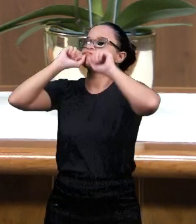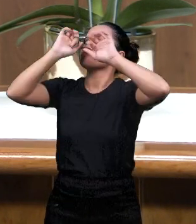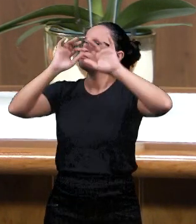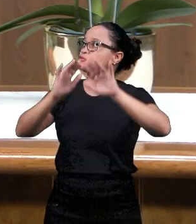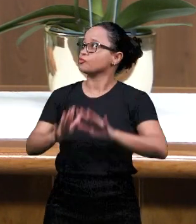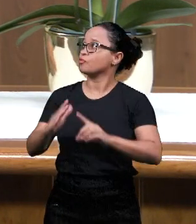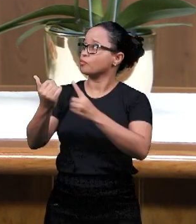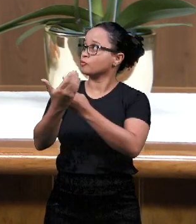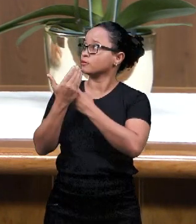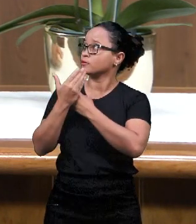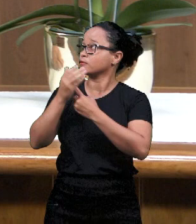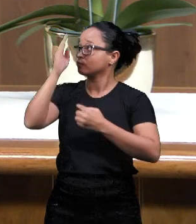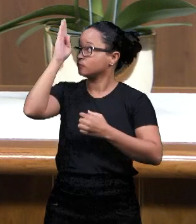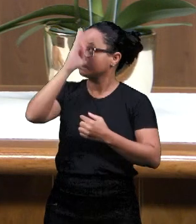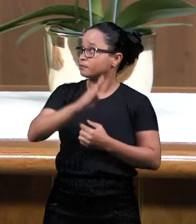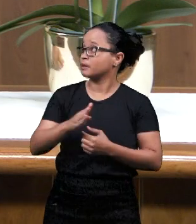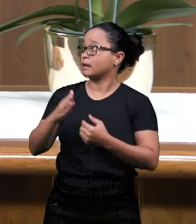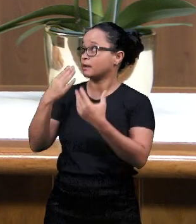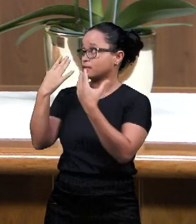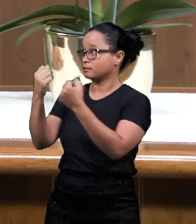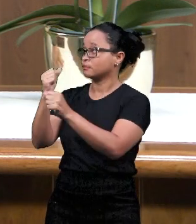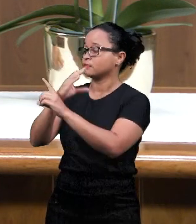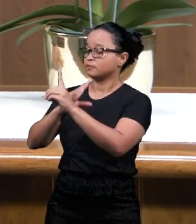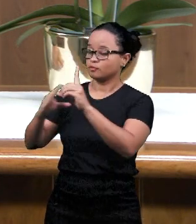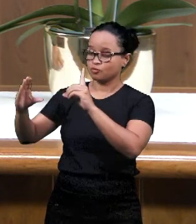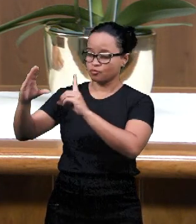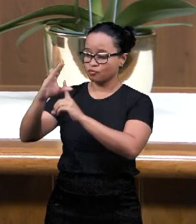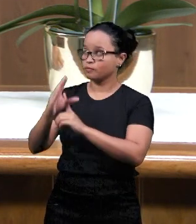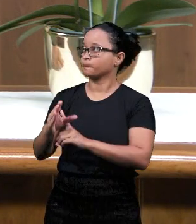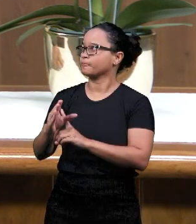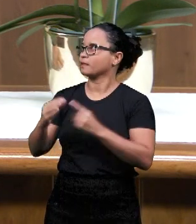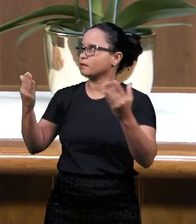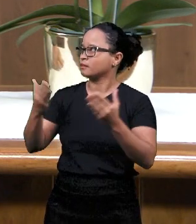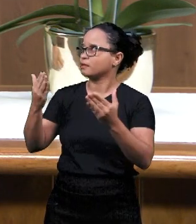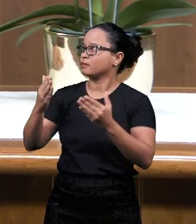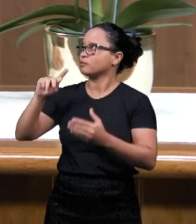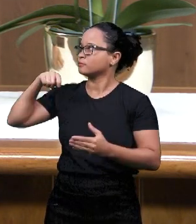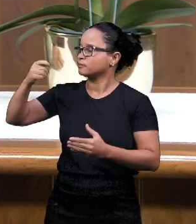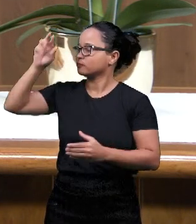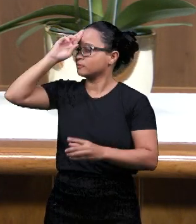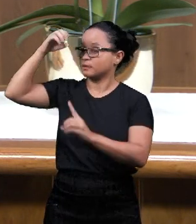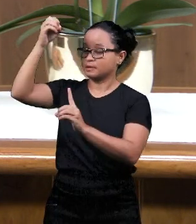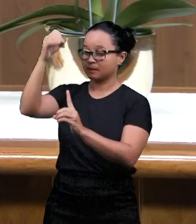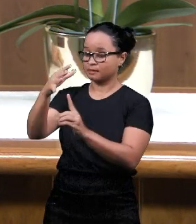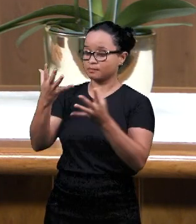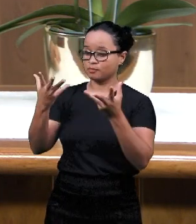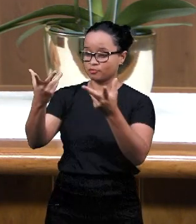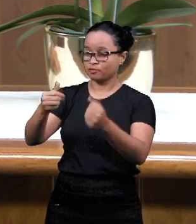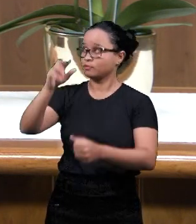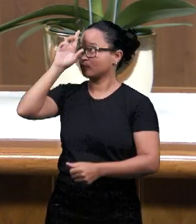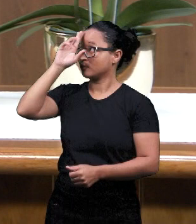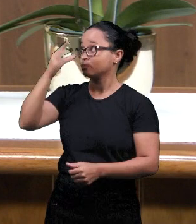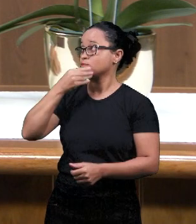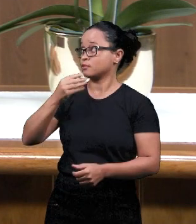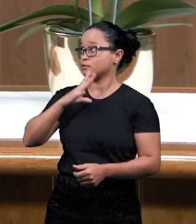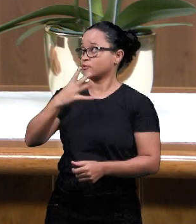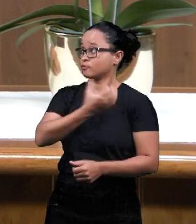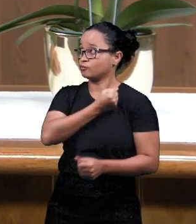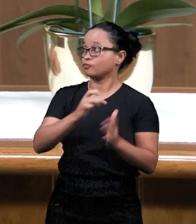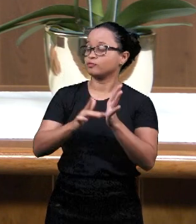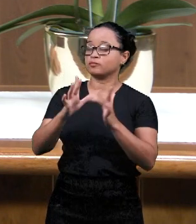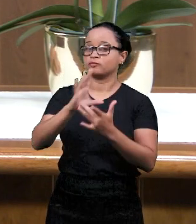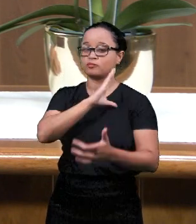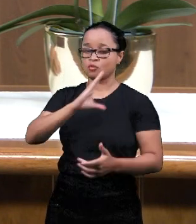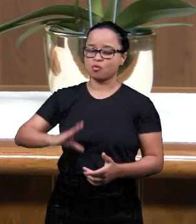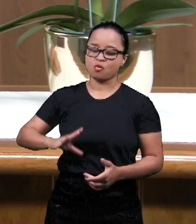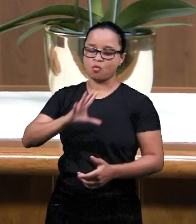tout mal, nous demandons reçois sur ton autel ce culte. Et en ton nom, nous disons que la grâce merveilleuse du Seigneur et Sauveur Jésus-Christ, l'amour de Dieu, notre